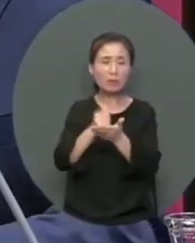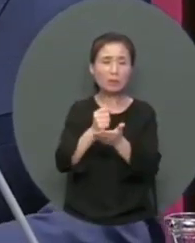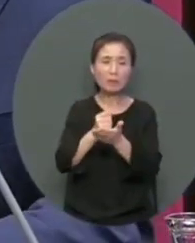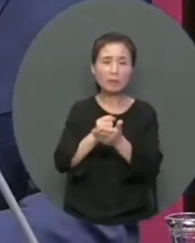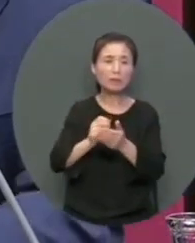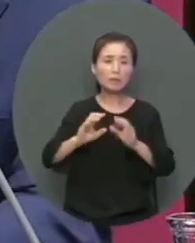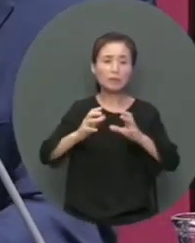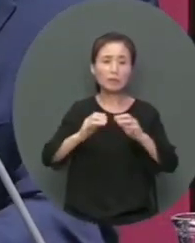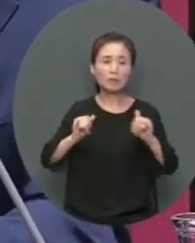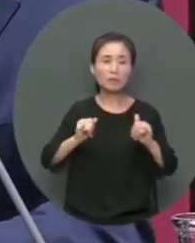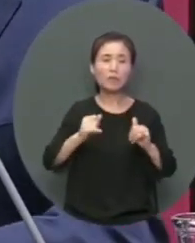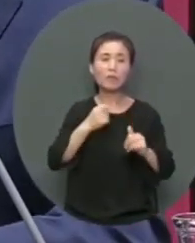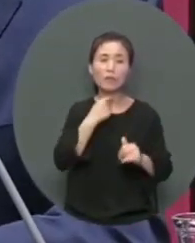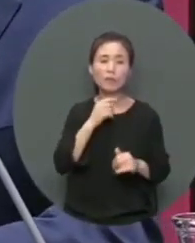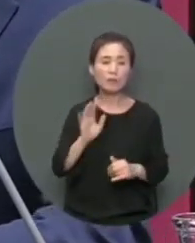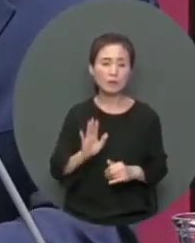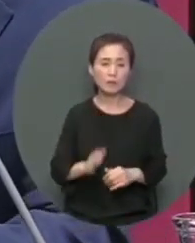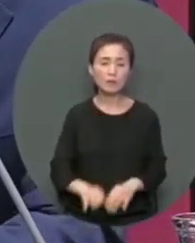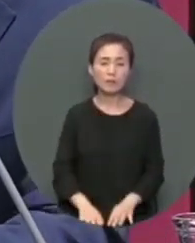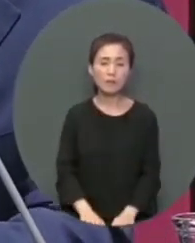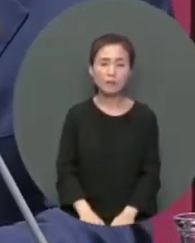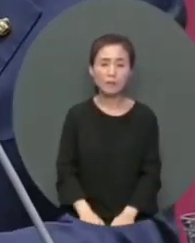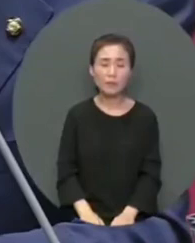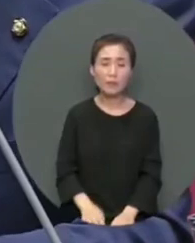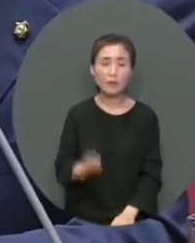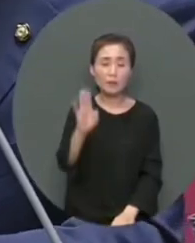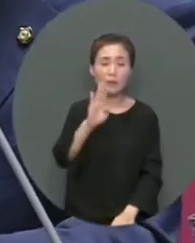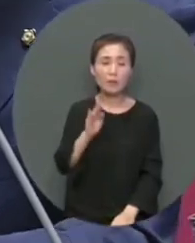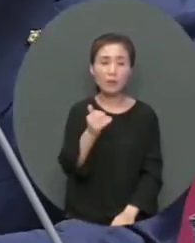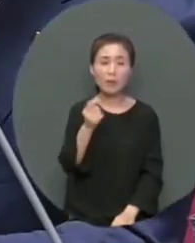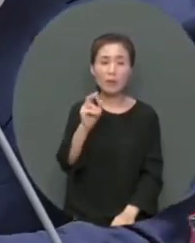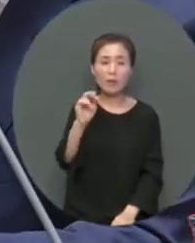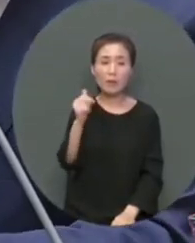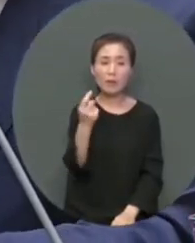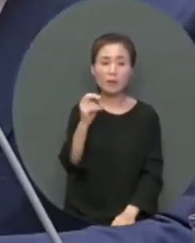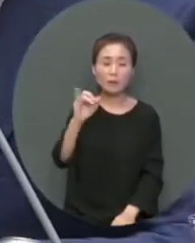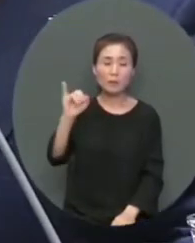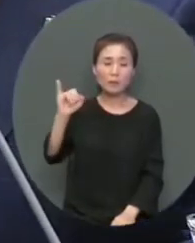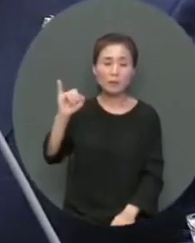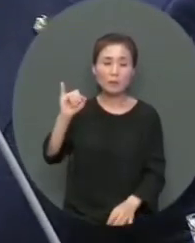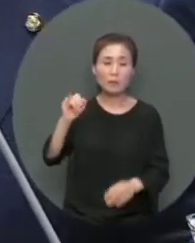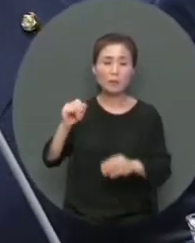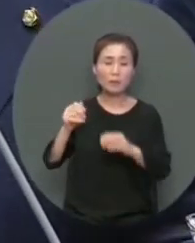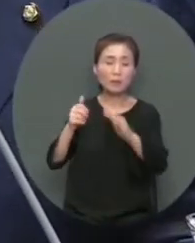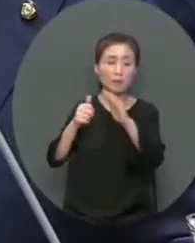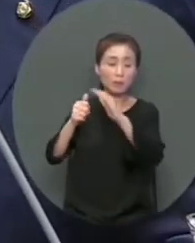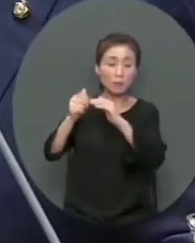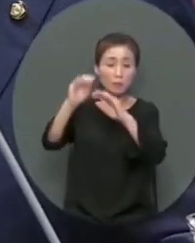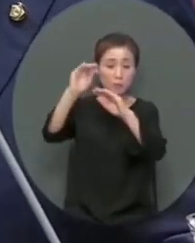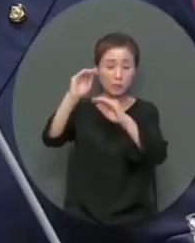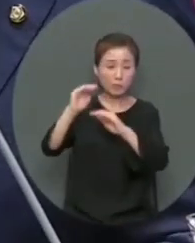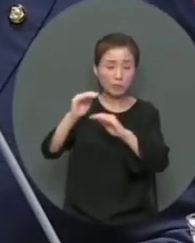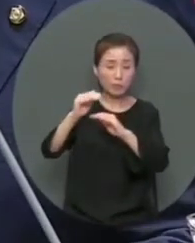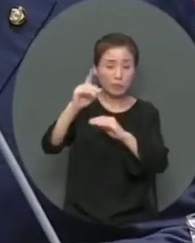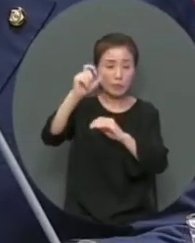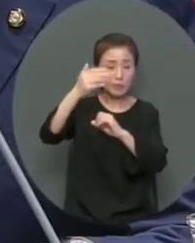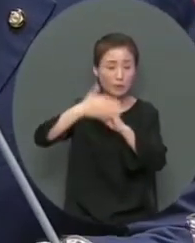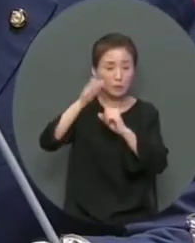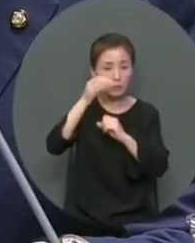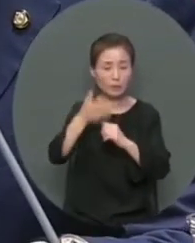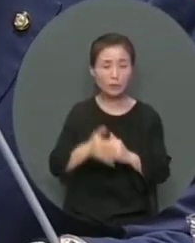국민들이 원하는 바도 아니다. 저는 그렇게 생각합니다. 베트남 하노이 방문 사진 한번 보시죠. 영상. 이